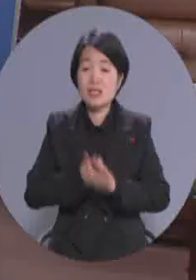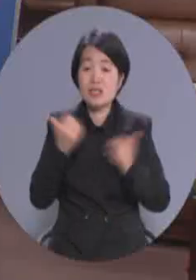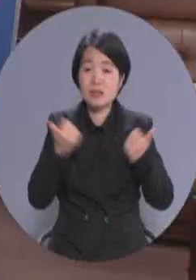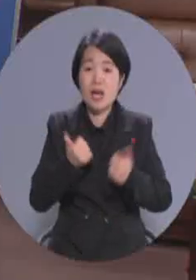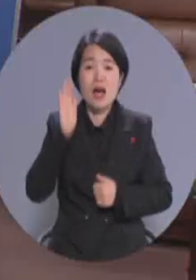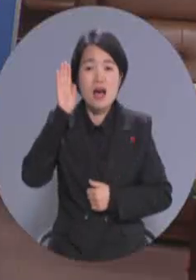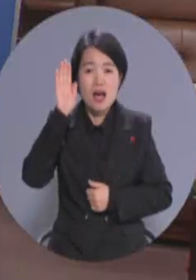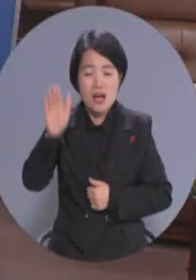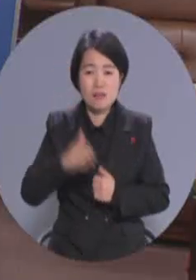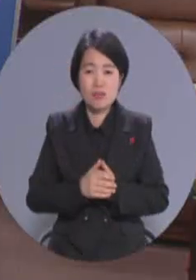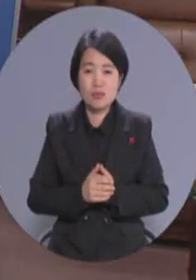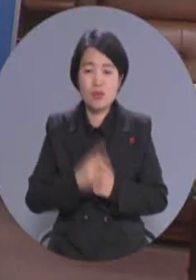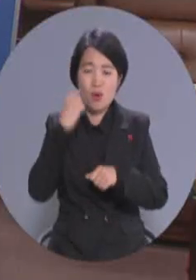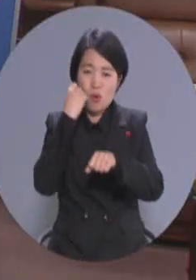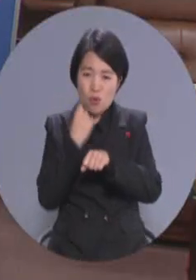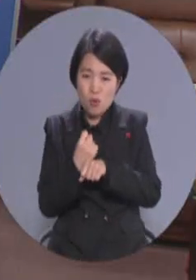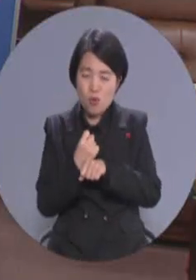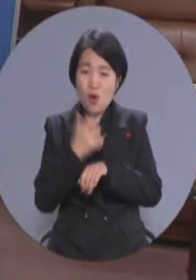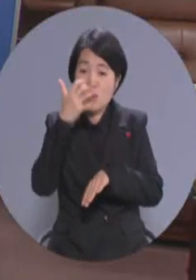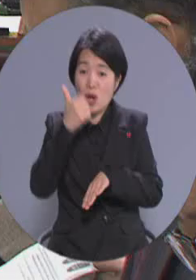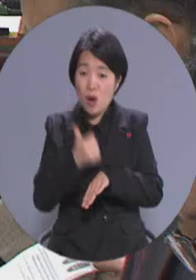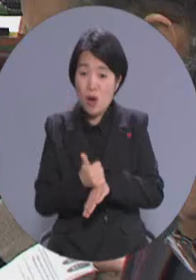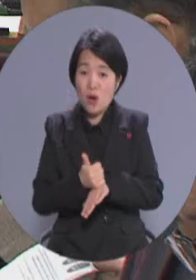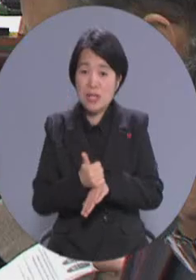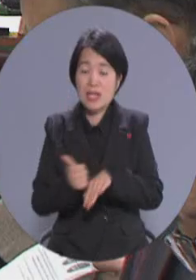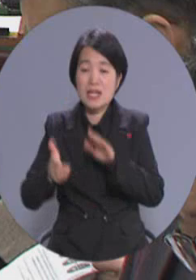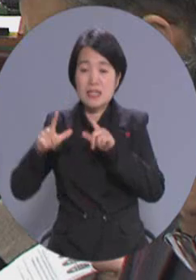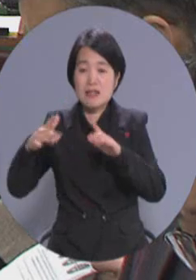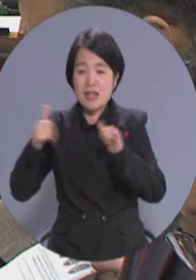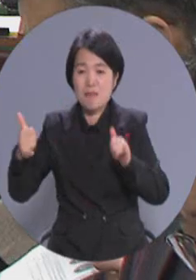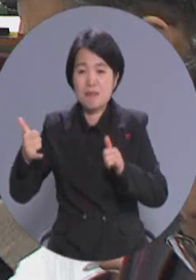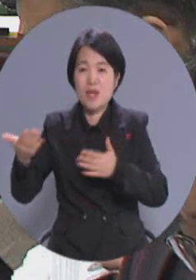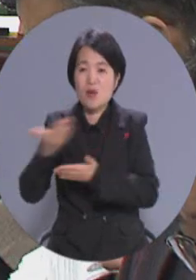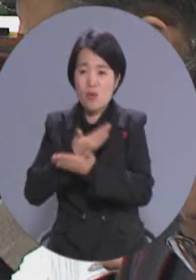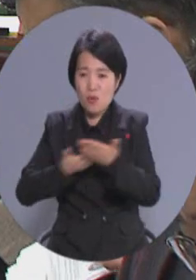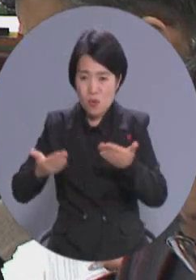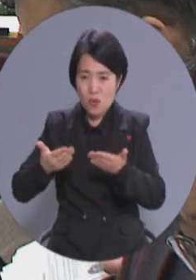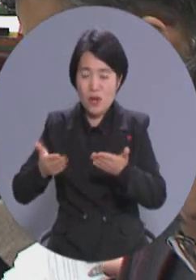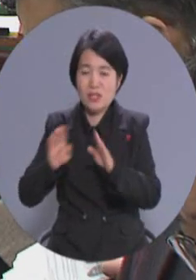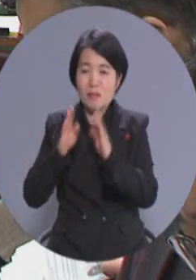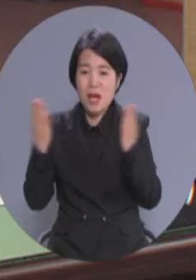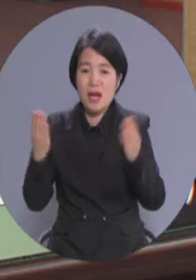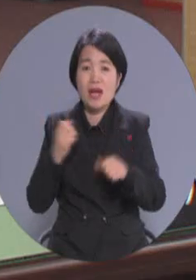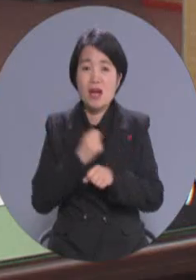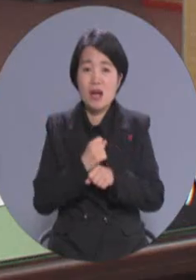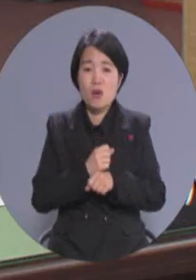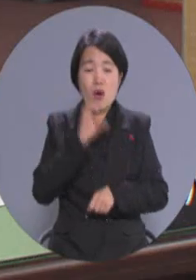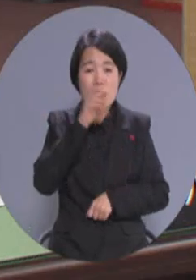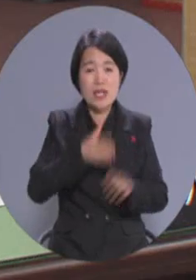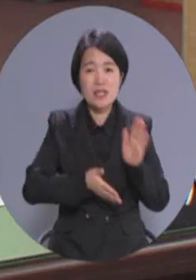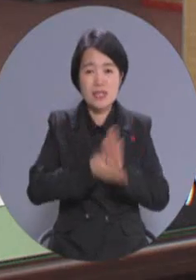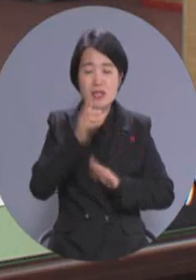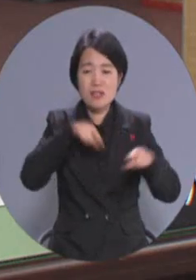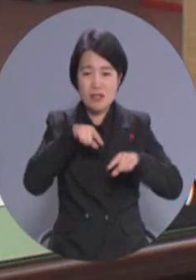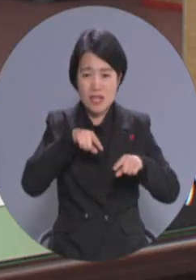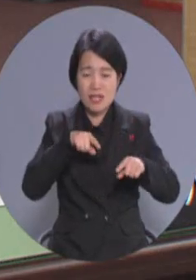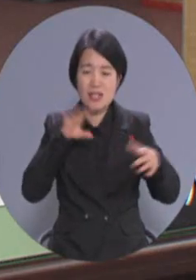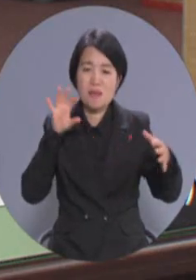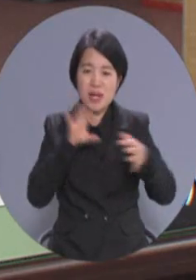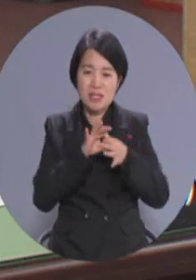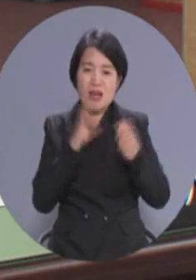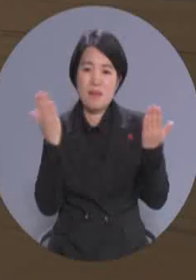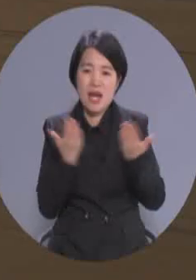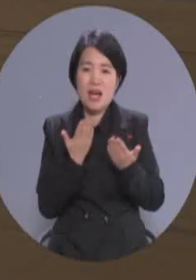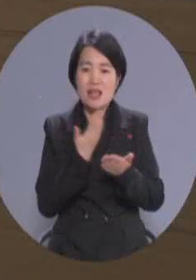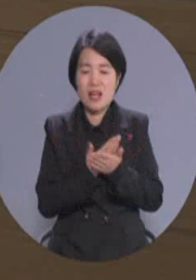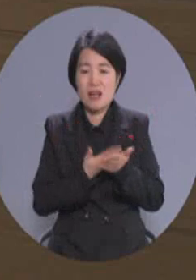앞으로 이번 의원 연구 모임의 결과물을 시민들과 공유하는 자리를 마련하고 광양 시에도 적극적인 정책 반영을